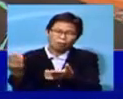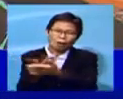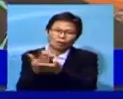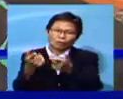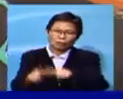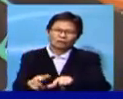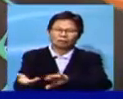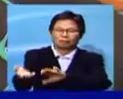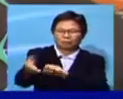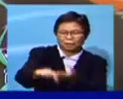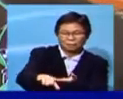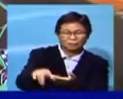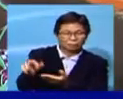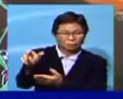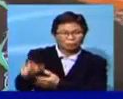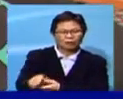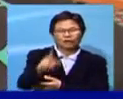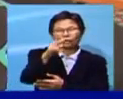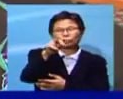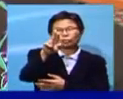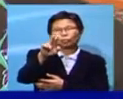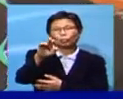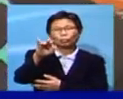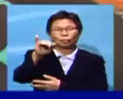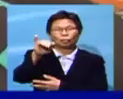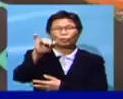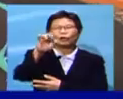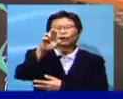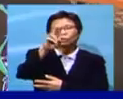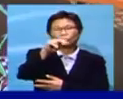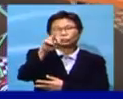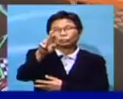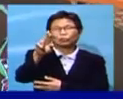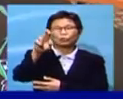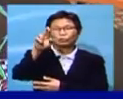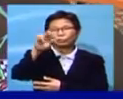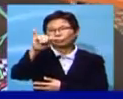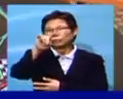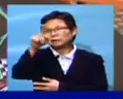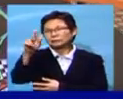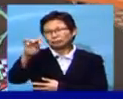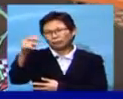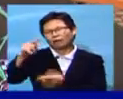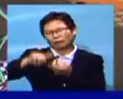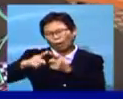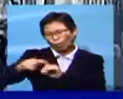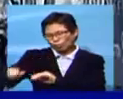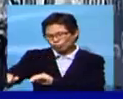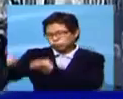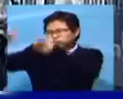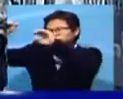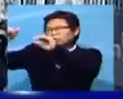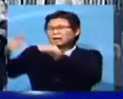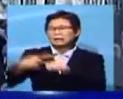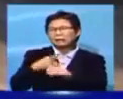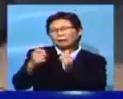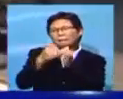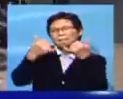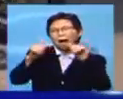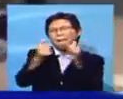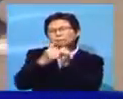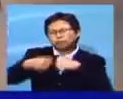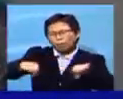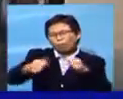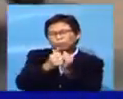meninggal tu puniz is tu kawan baikab daripada c kita m mot sama-sama beliau